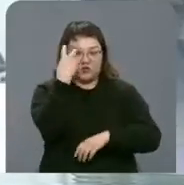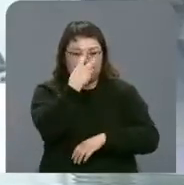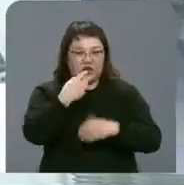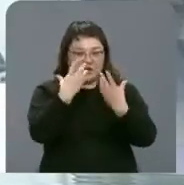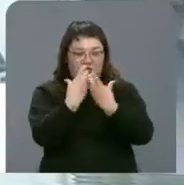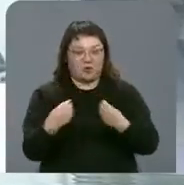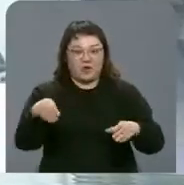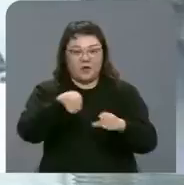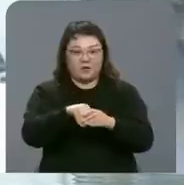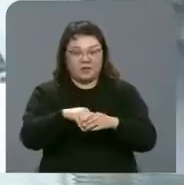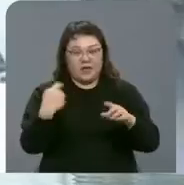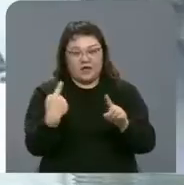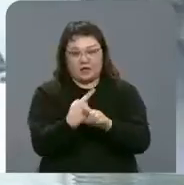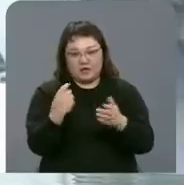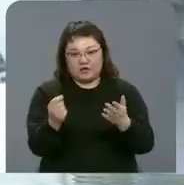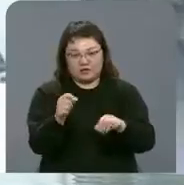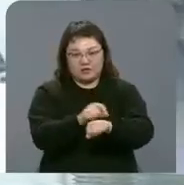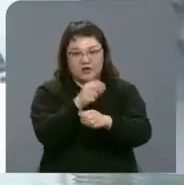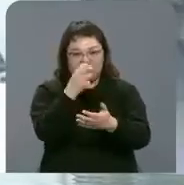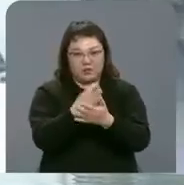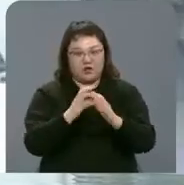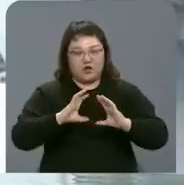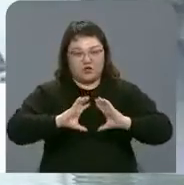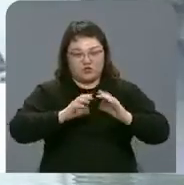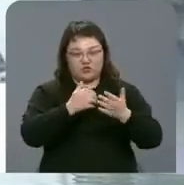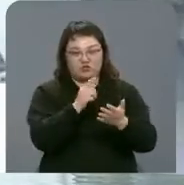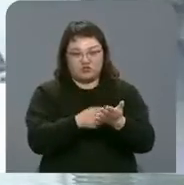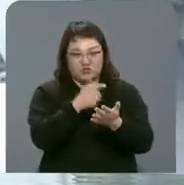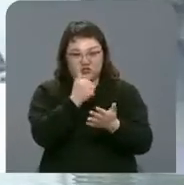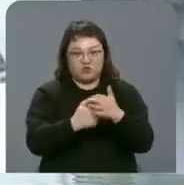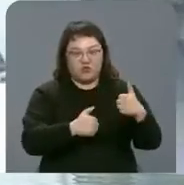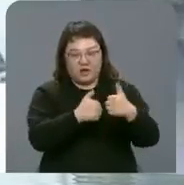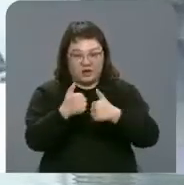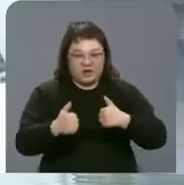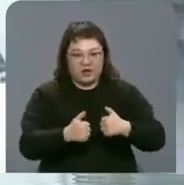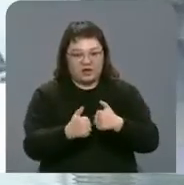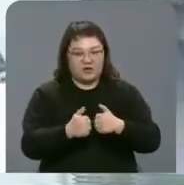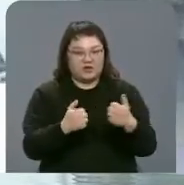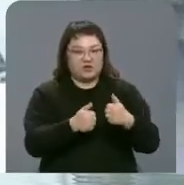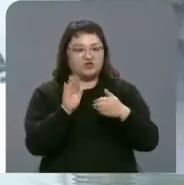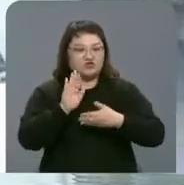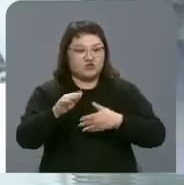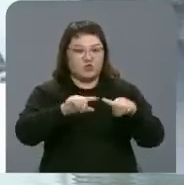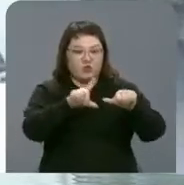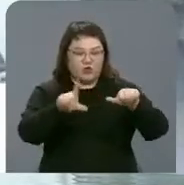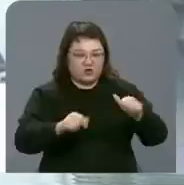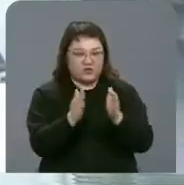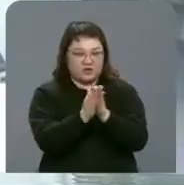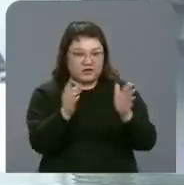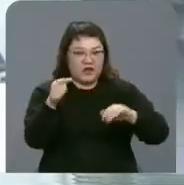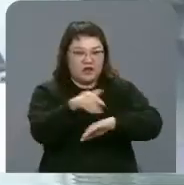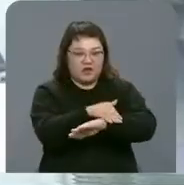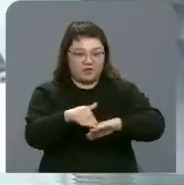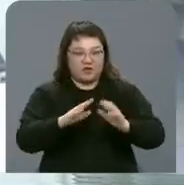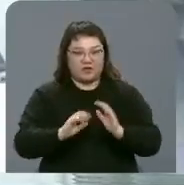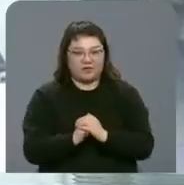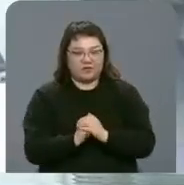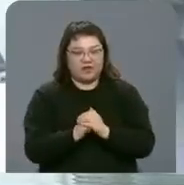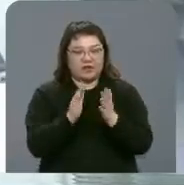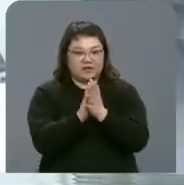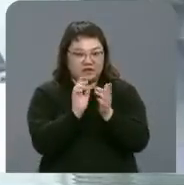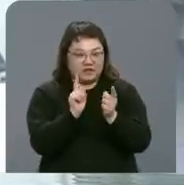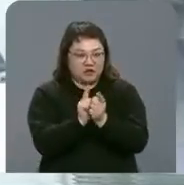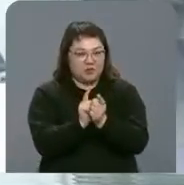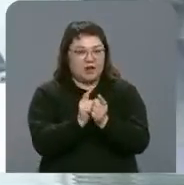담았는데요. 개정 특별법은 국무회의 의결을 거쳐 5월쯤 시행될 예정입니다. 이어서 국회에서 직접 취재한